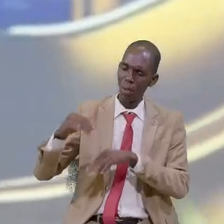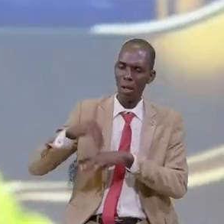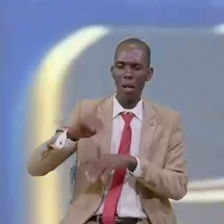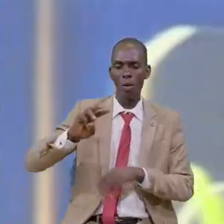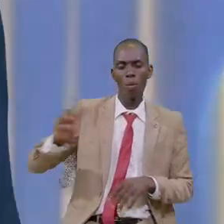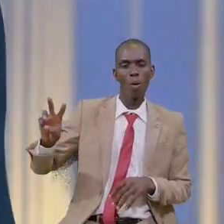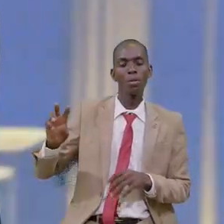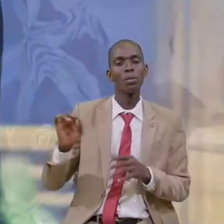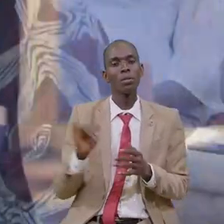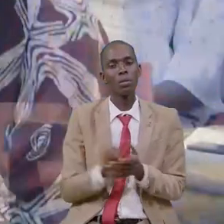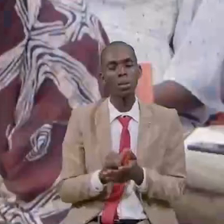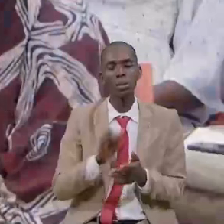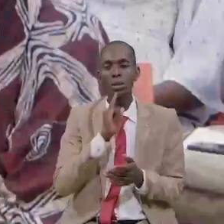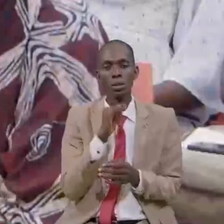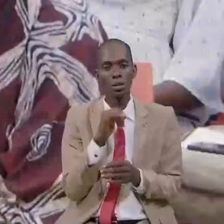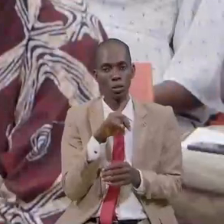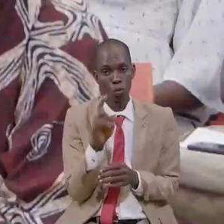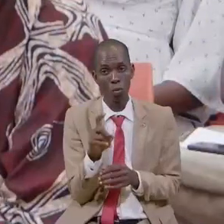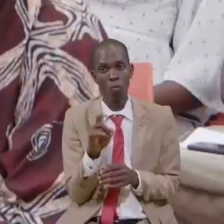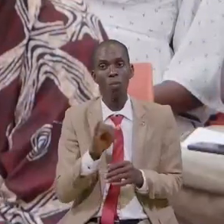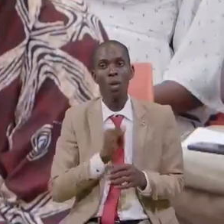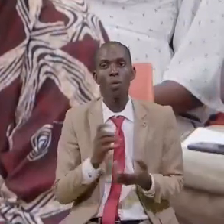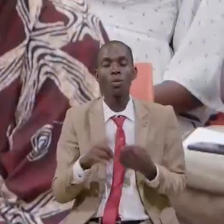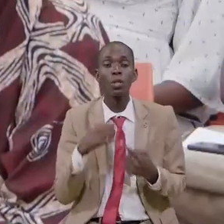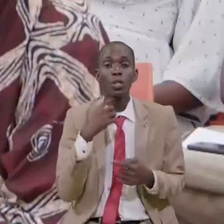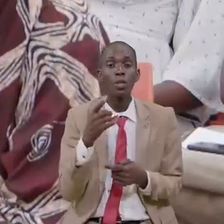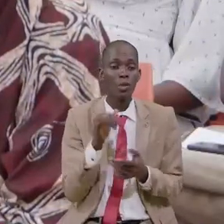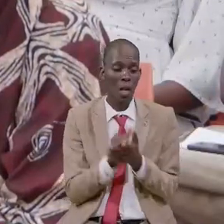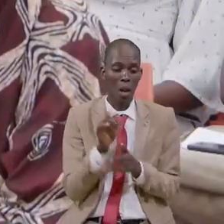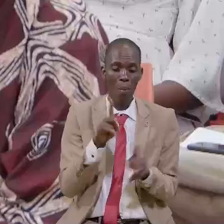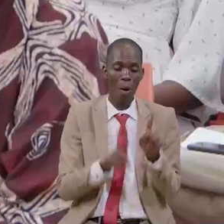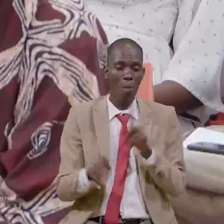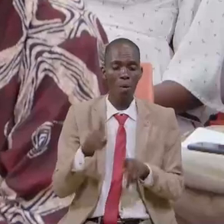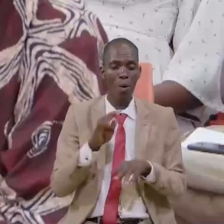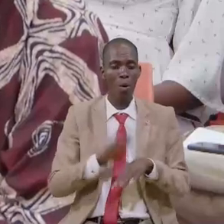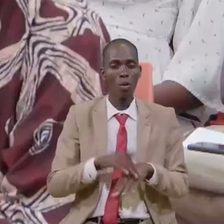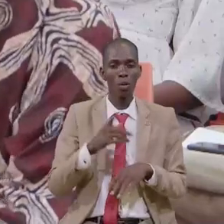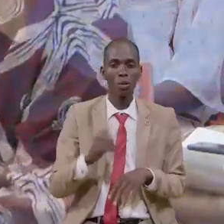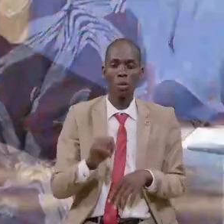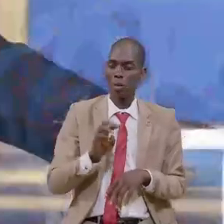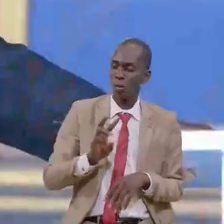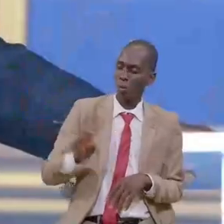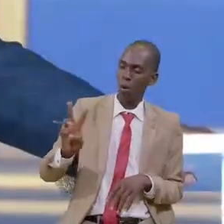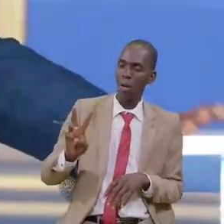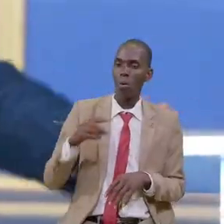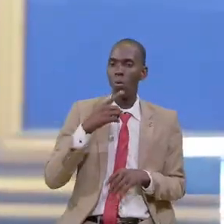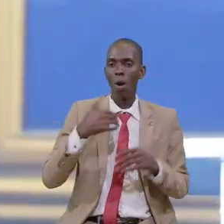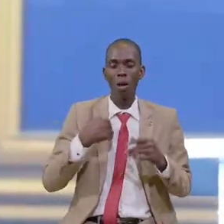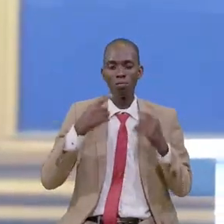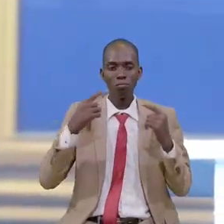dire que les gens de l'Occident qui ont réalisé, qui ont fait ce qu'ils ont